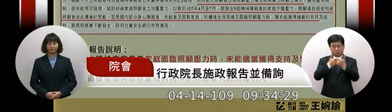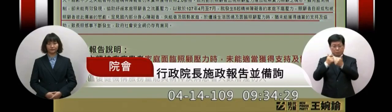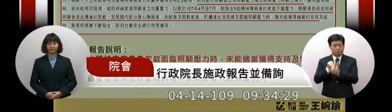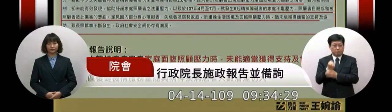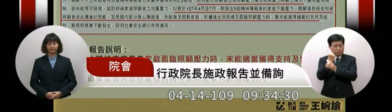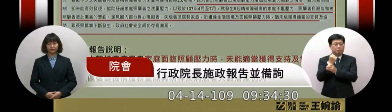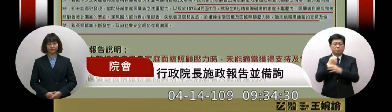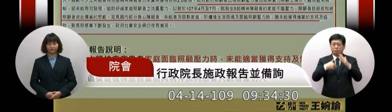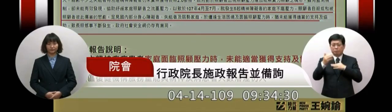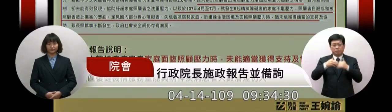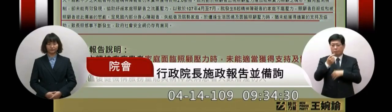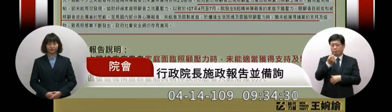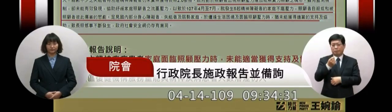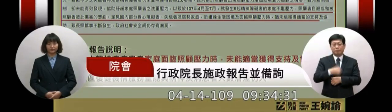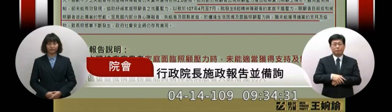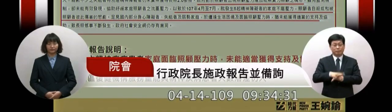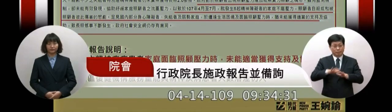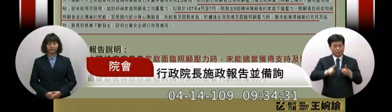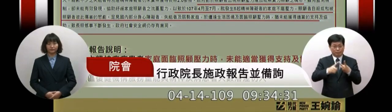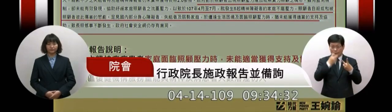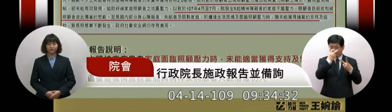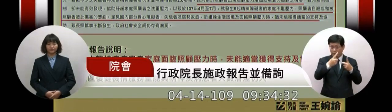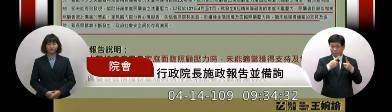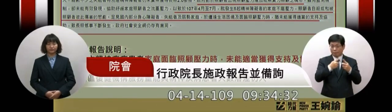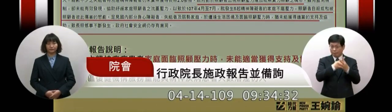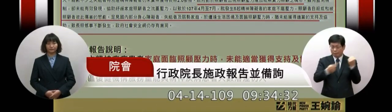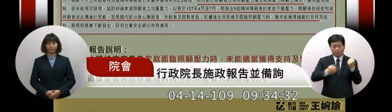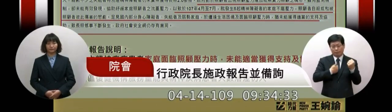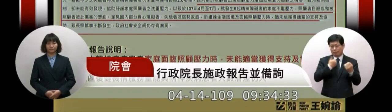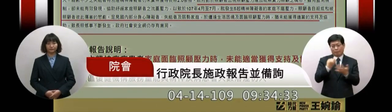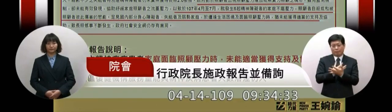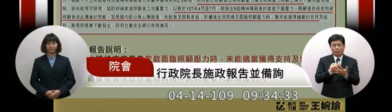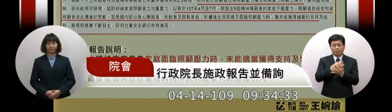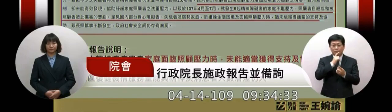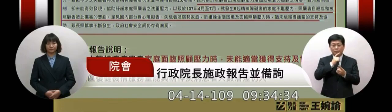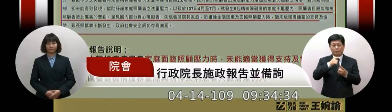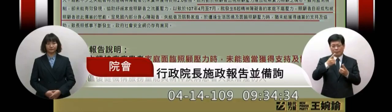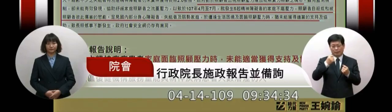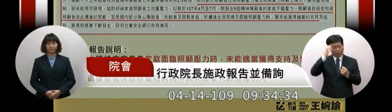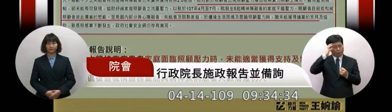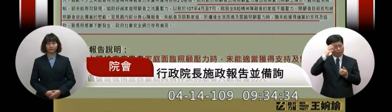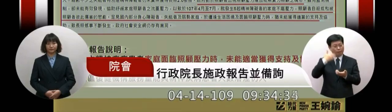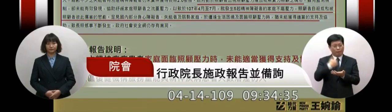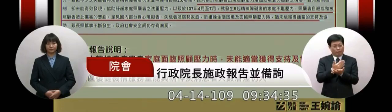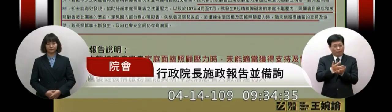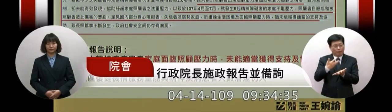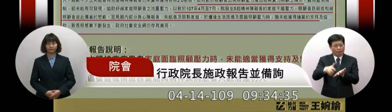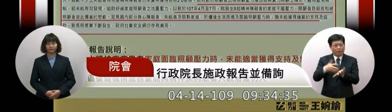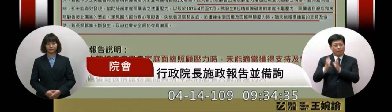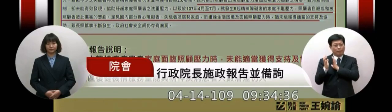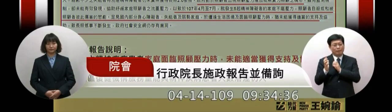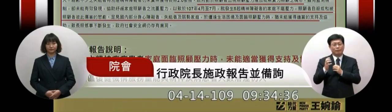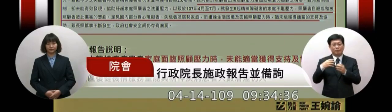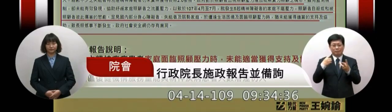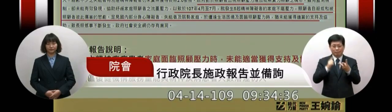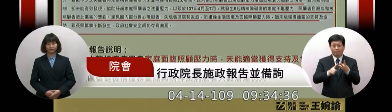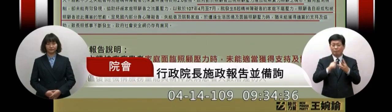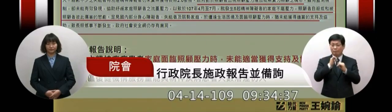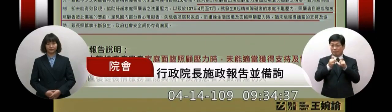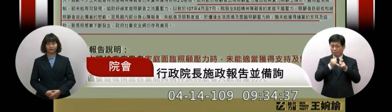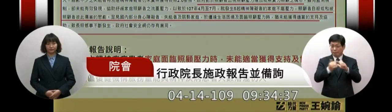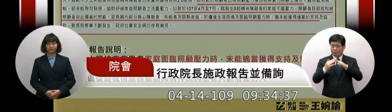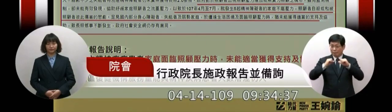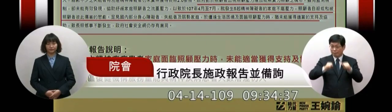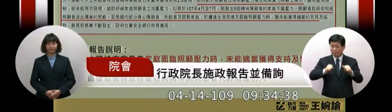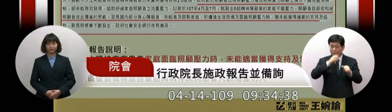的支持和协助。另外就是访视人力的比例的失衡，造成业务的繁杂以及繁重。另外就是社区复